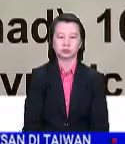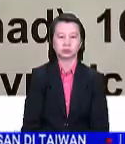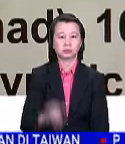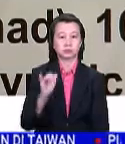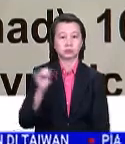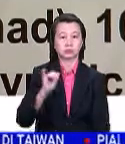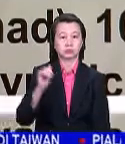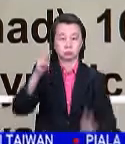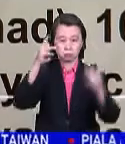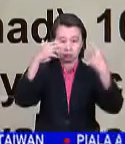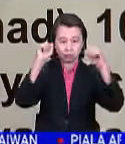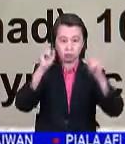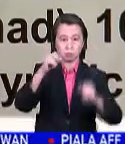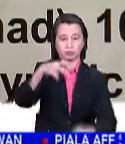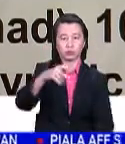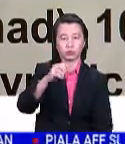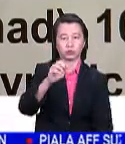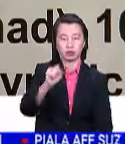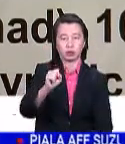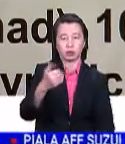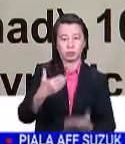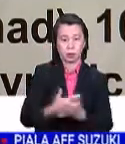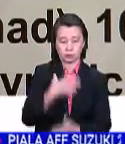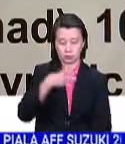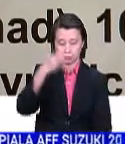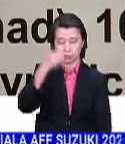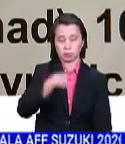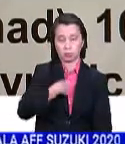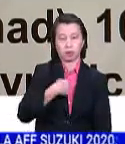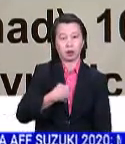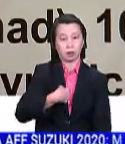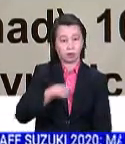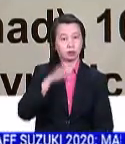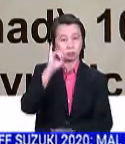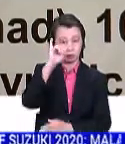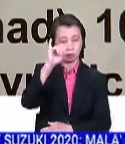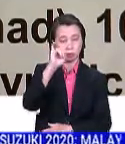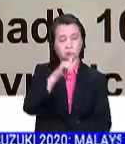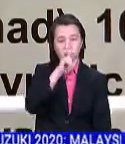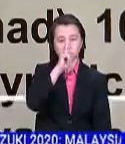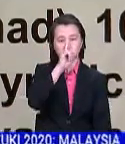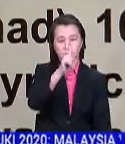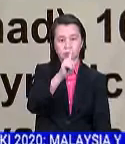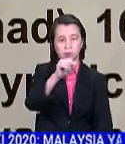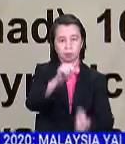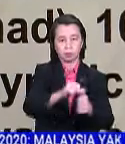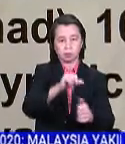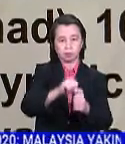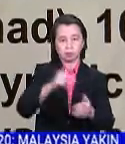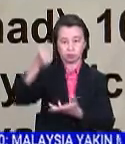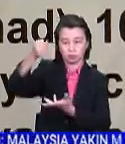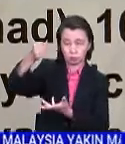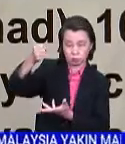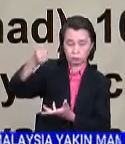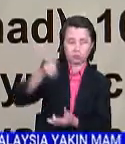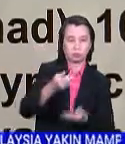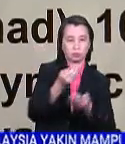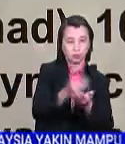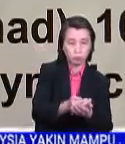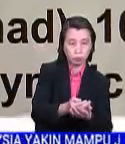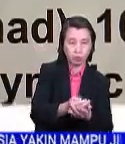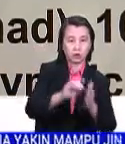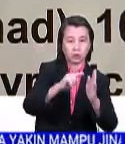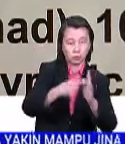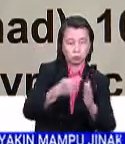Sebagai Presiden POS yang baru dipilih, saya berjanji memastikan setiap dana, insentif dan